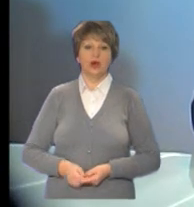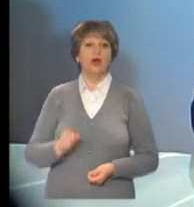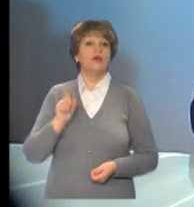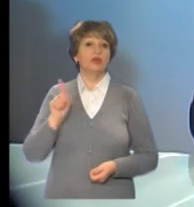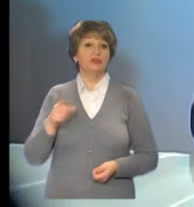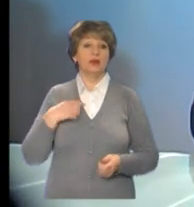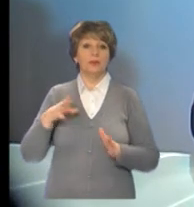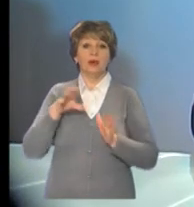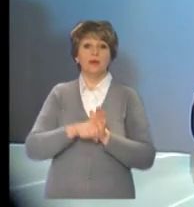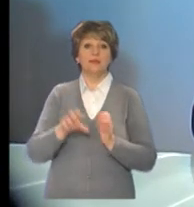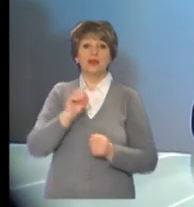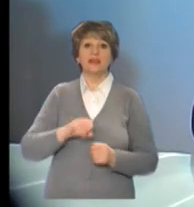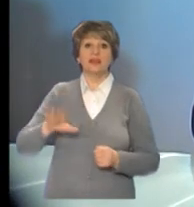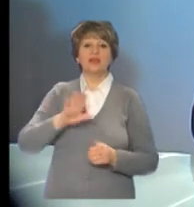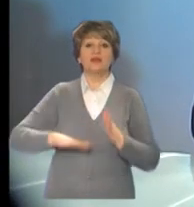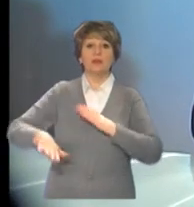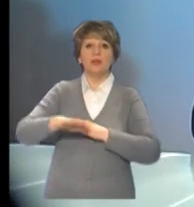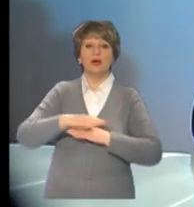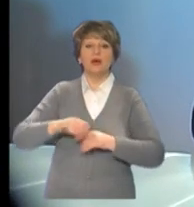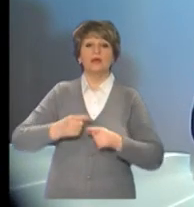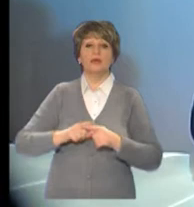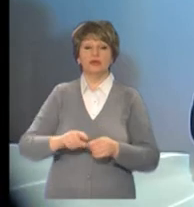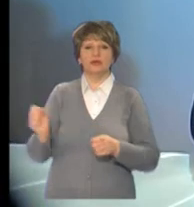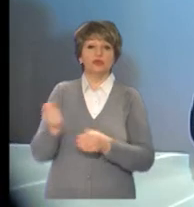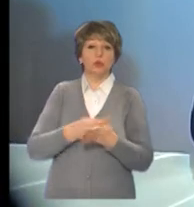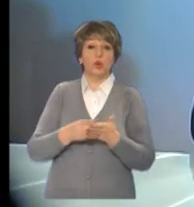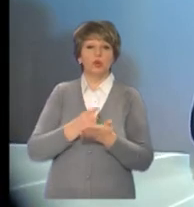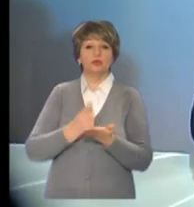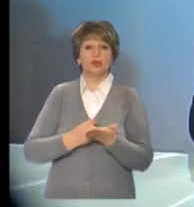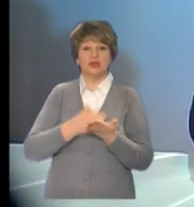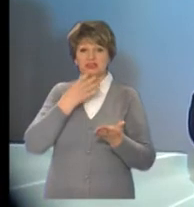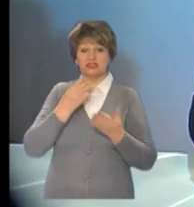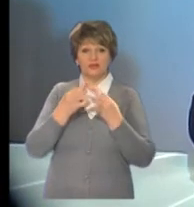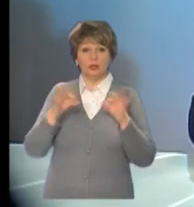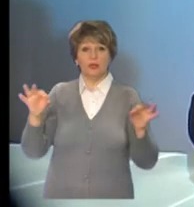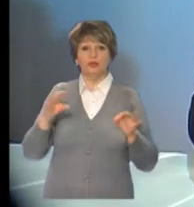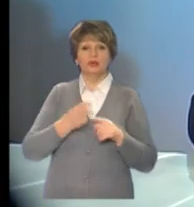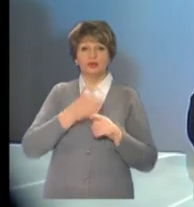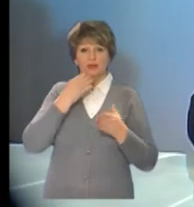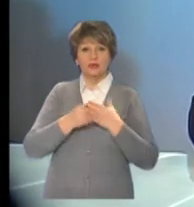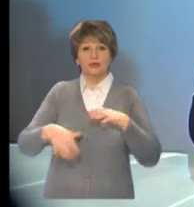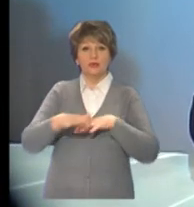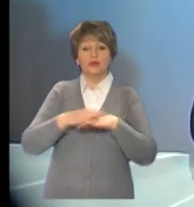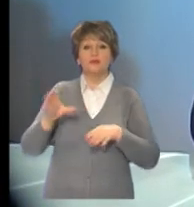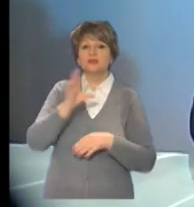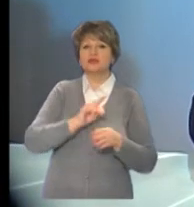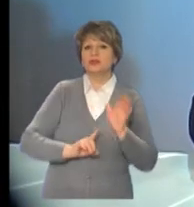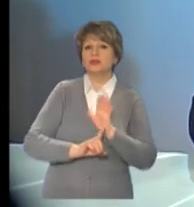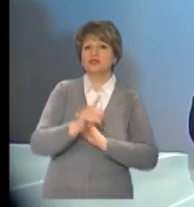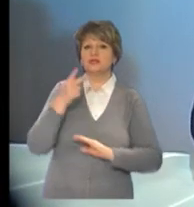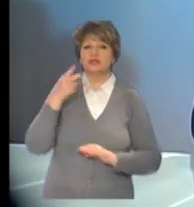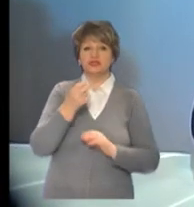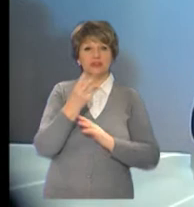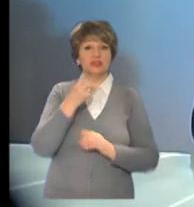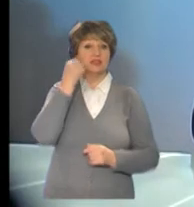Вони загинули на Євромайдані, відстоюючи права і свободи свого народу. Все почалося в листопаді